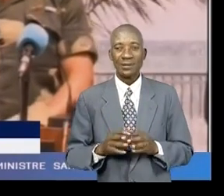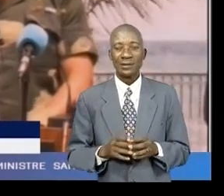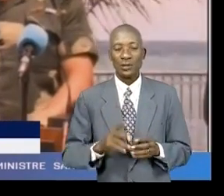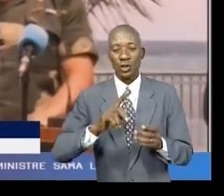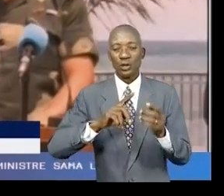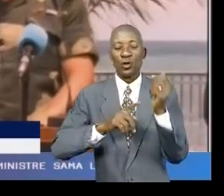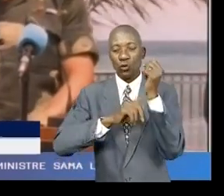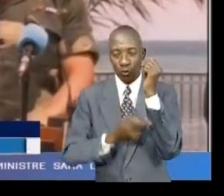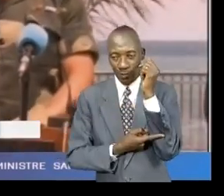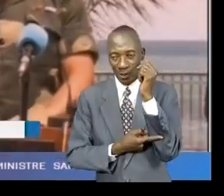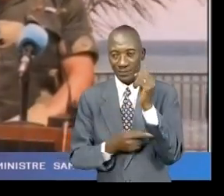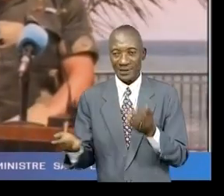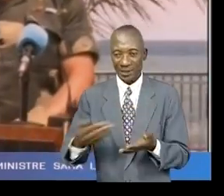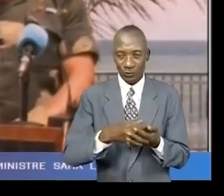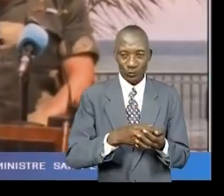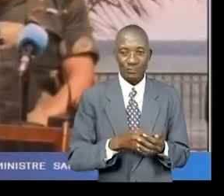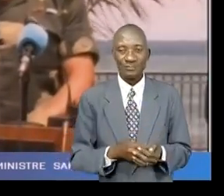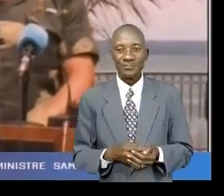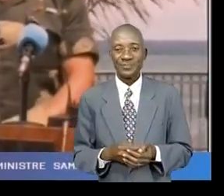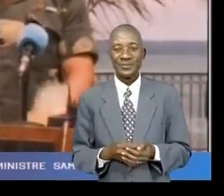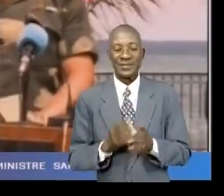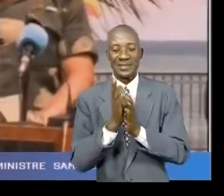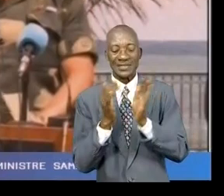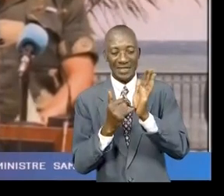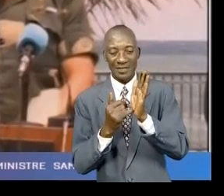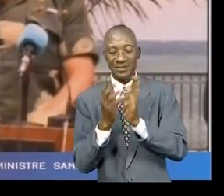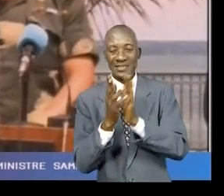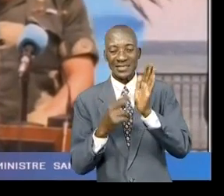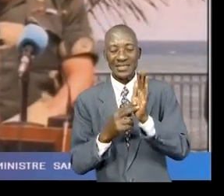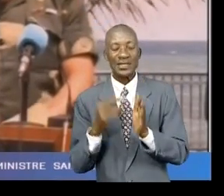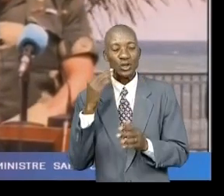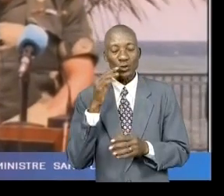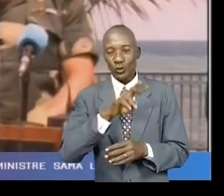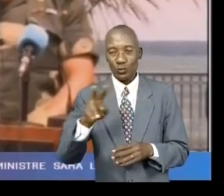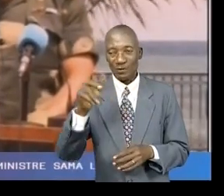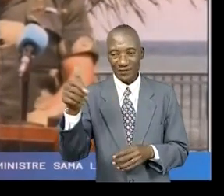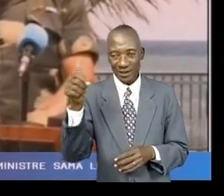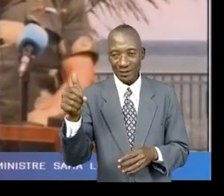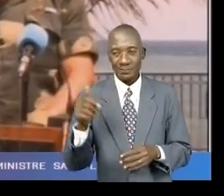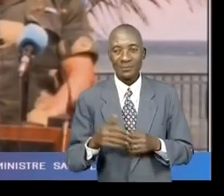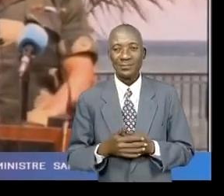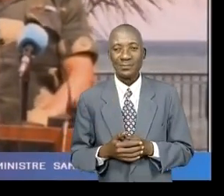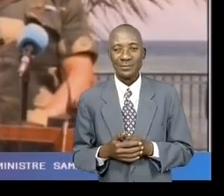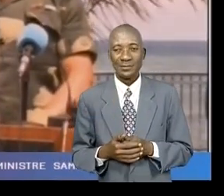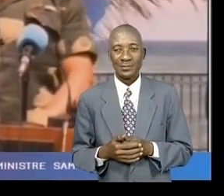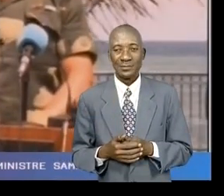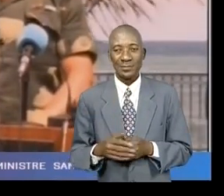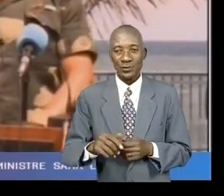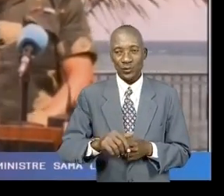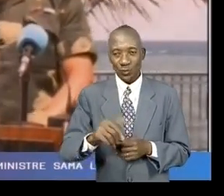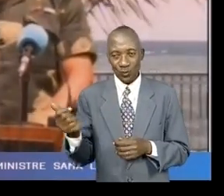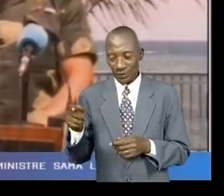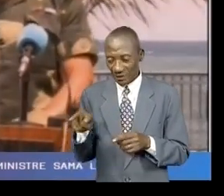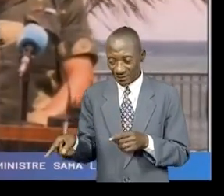Butembo-Beni-Lubero-Goma du 16 au 17 juin 2021. Axe